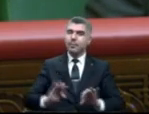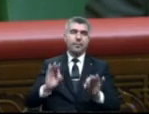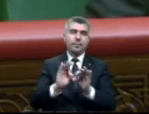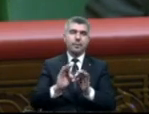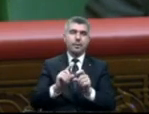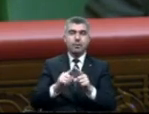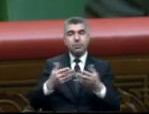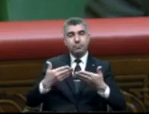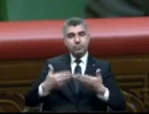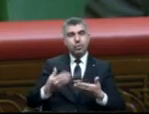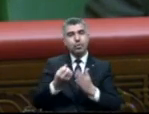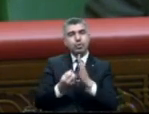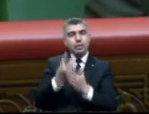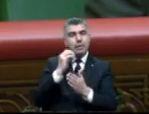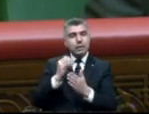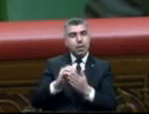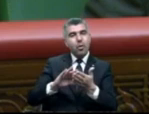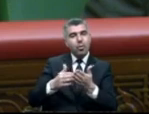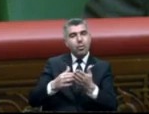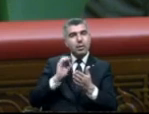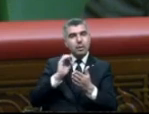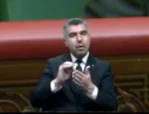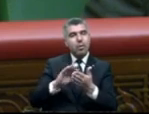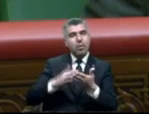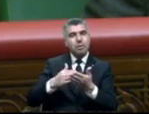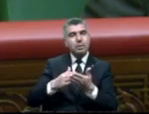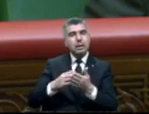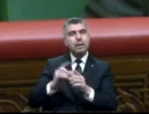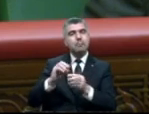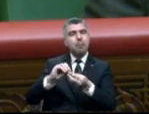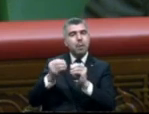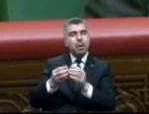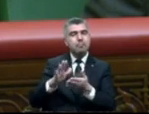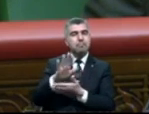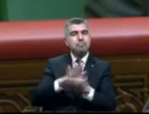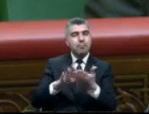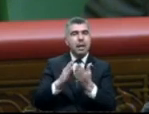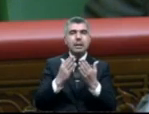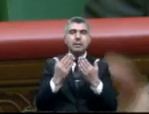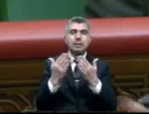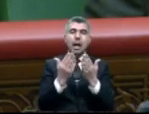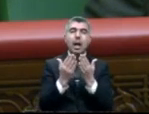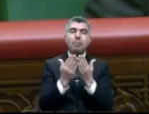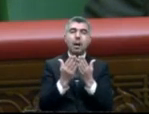مجالية لهذه المناطق، سينو غادي نوليو اننا كنديروا تراكمات اخرى ديال المشاكل اخرى لهاد الطلبه اللي كيقراو كيرجعوا للمدن